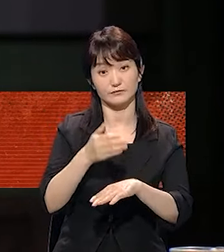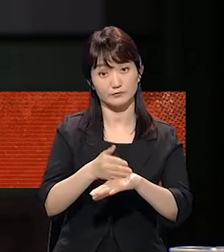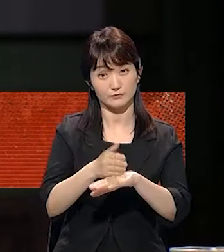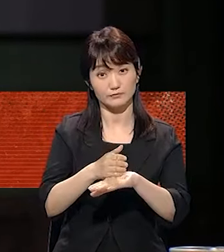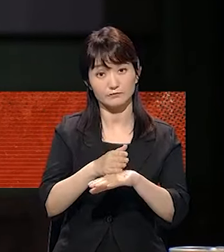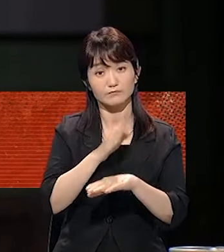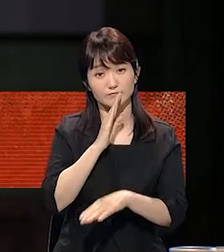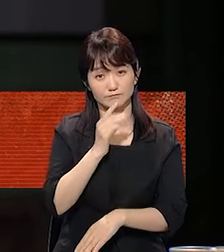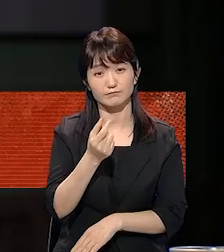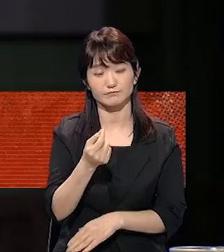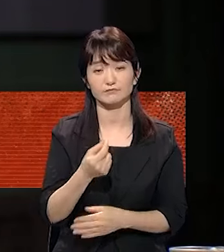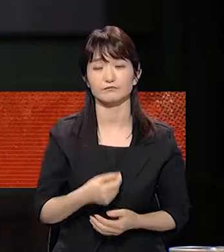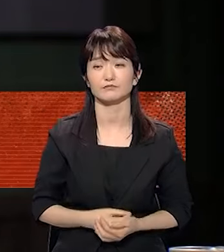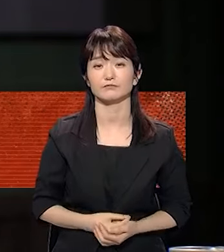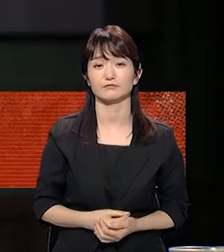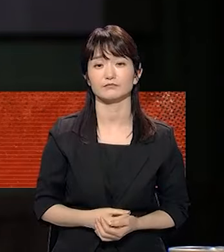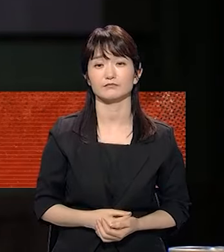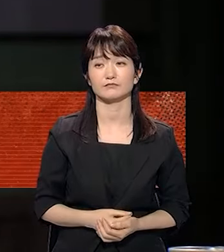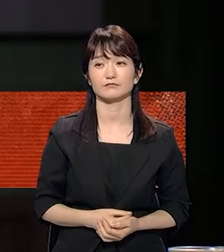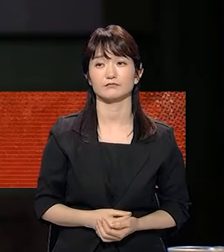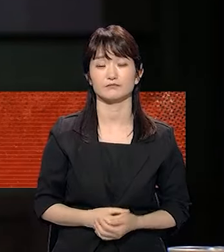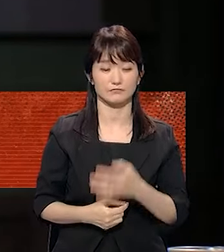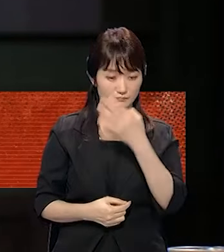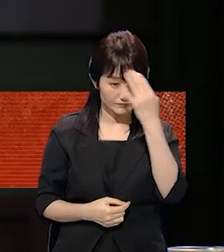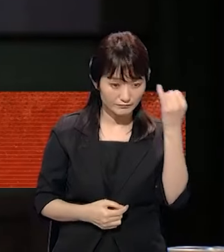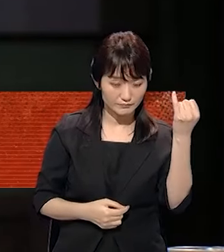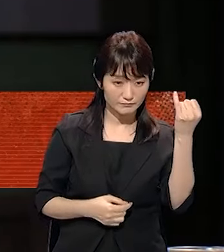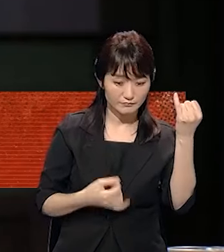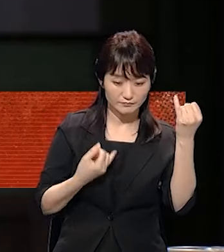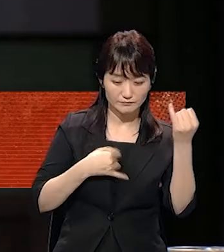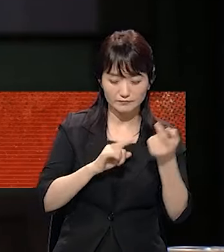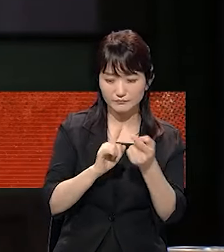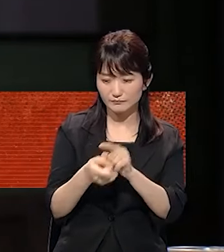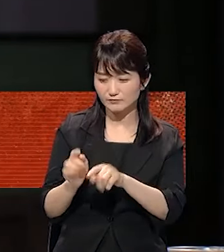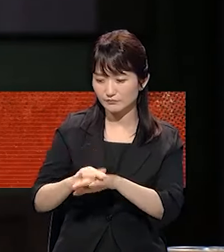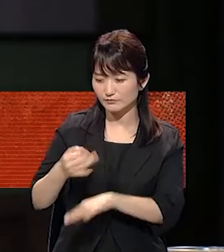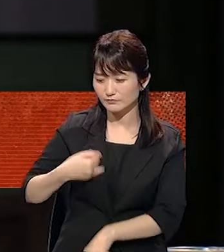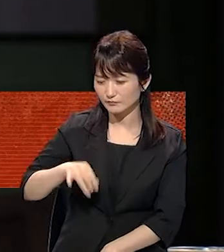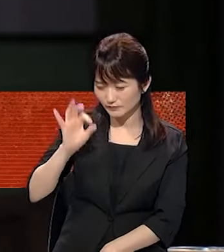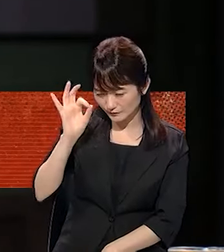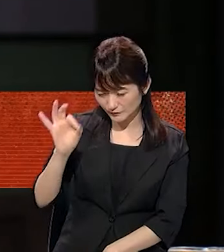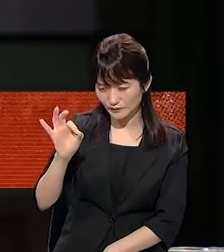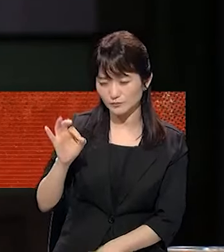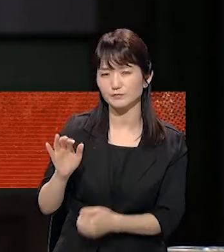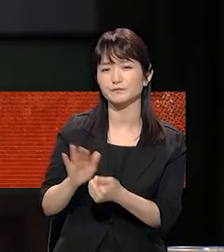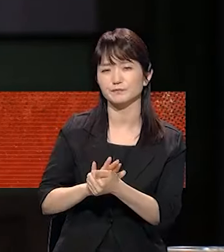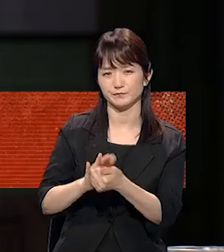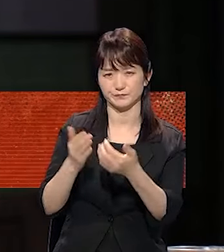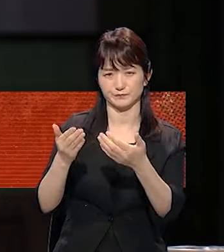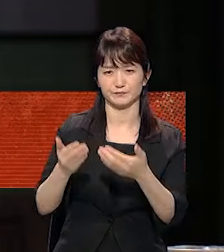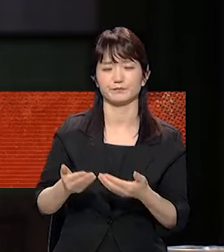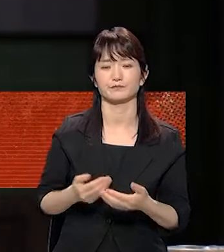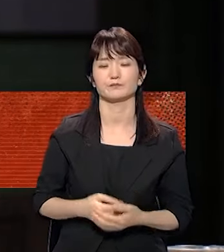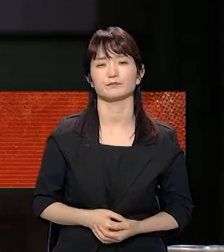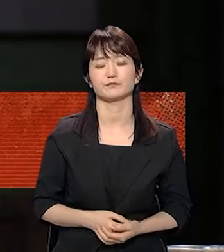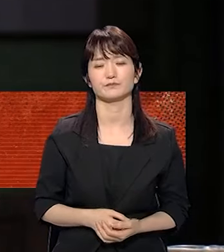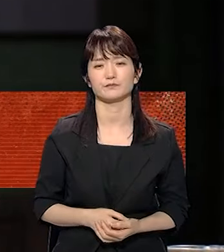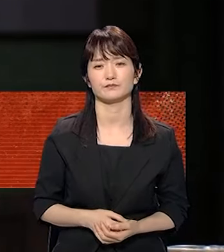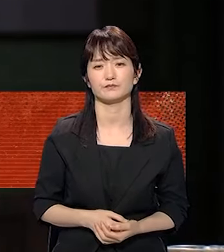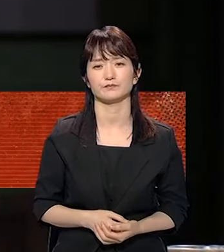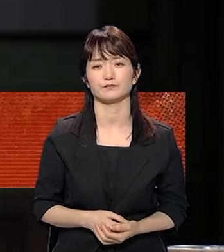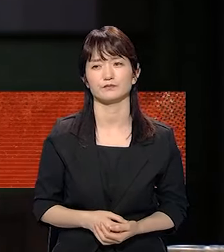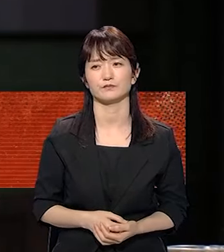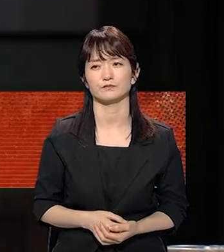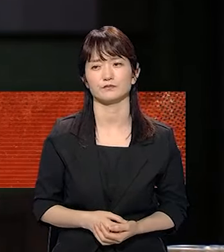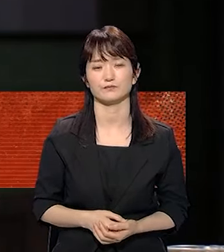아닌가요라고 하셨고 아이솔 님 할머니는 딸 대신 손녀를 보면서 위로를 받으실 겁니다라고 하셨습니다 그리고 군산 사는 은땡